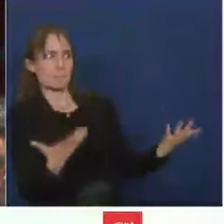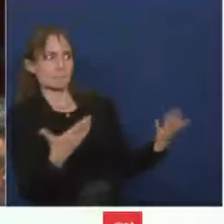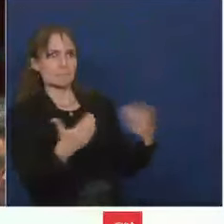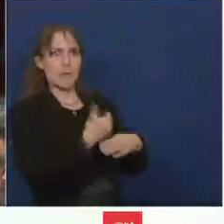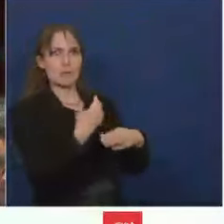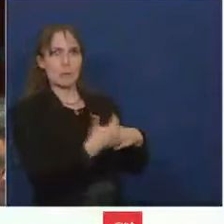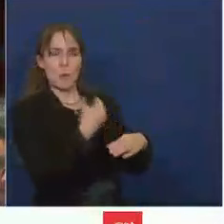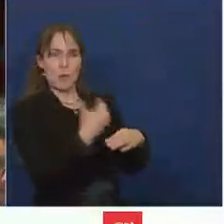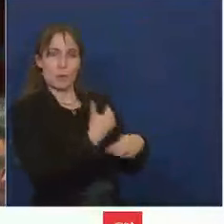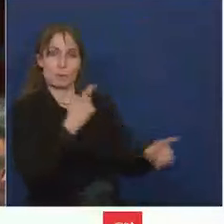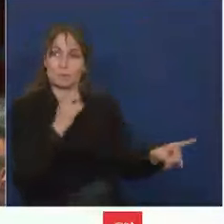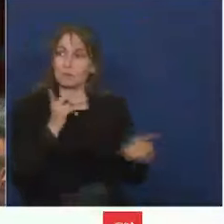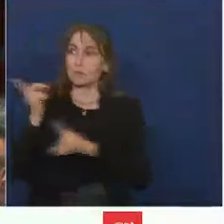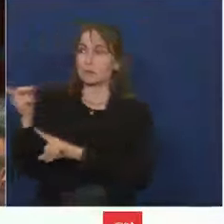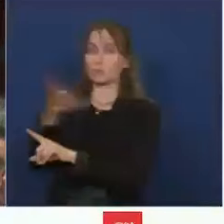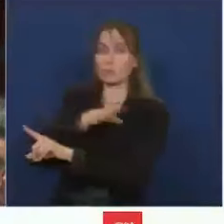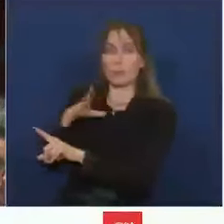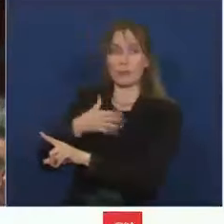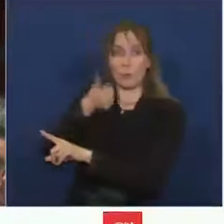autoritaire, accepté la réunion.